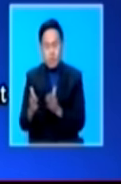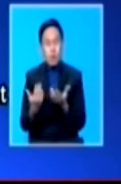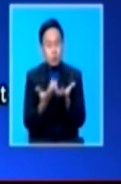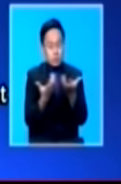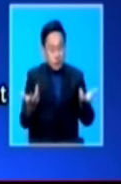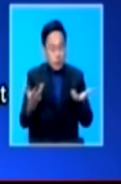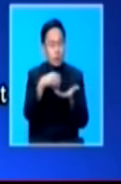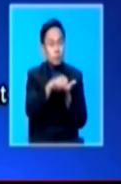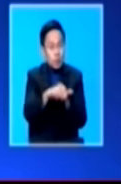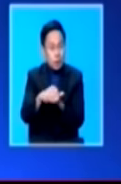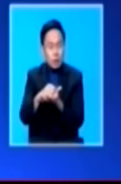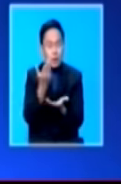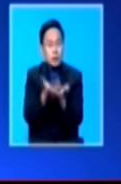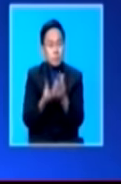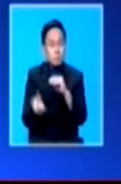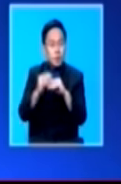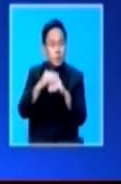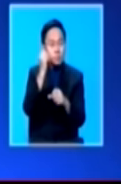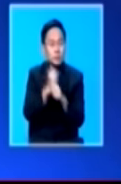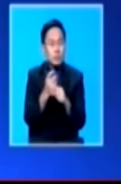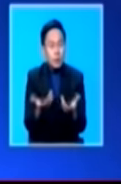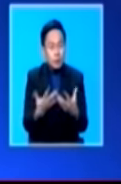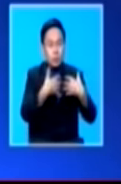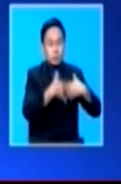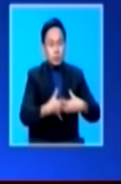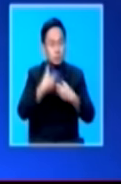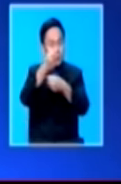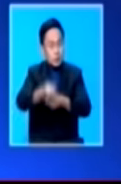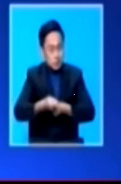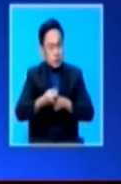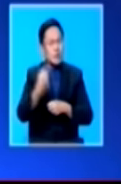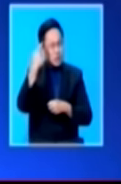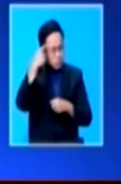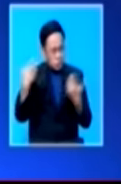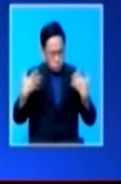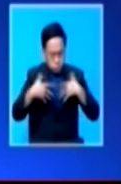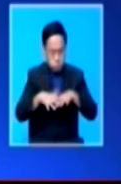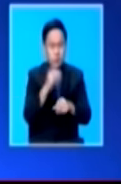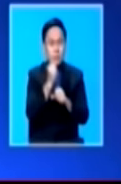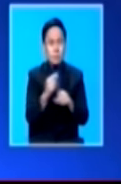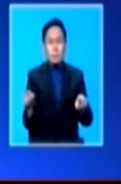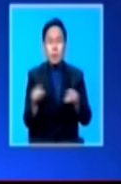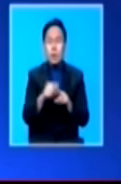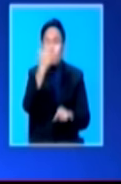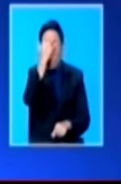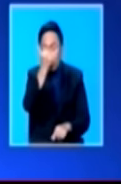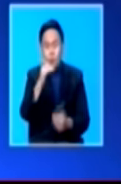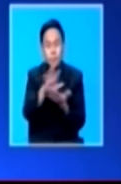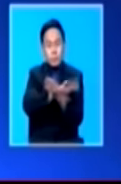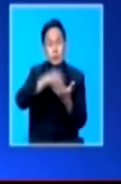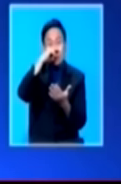และการบริการทั้งอุตสาหกรรมเกษตรกรรมอันนี้มันน่าจะต้องไปด้วยกันได้นะเพราะประเทศไทยนั้นเป็นประเทศผลิตสิน